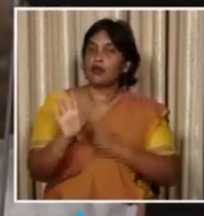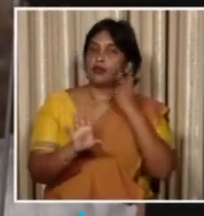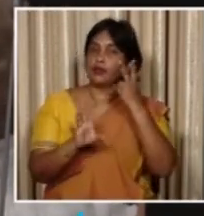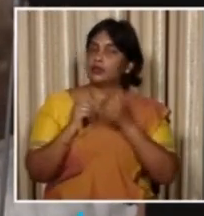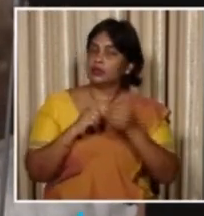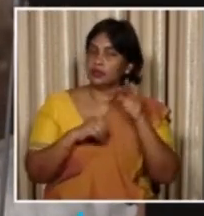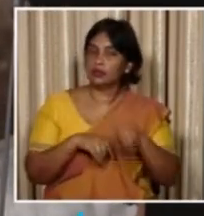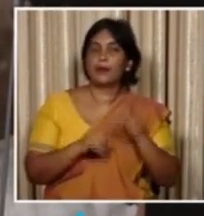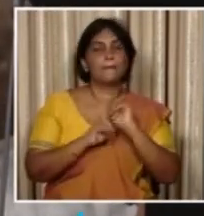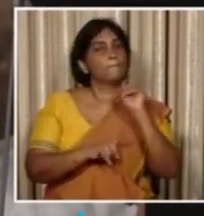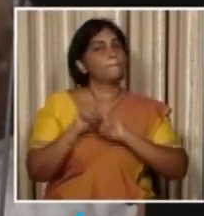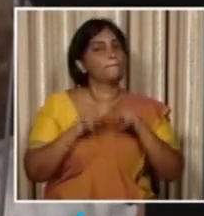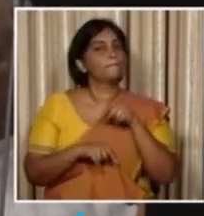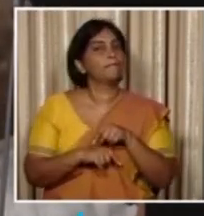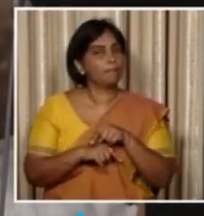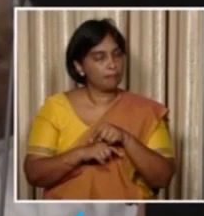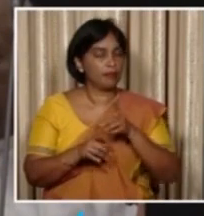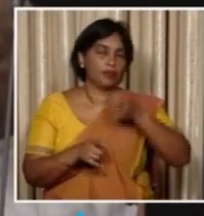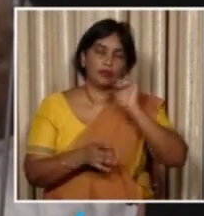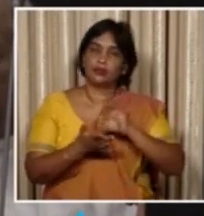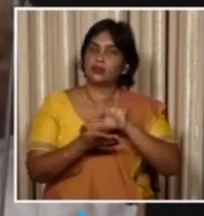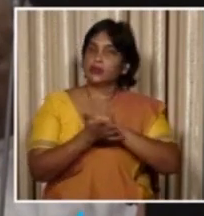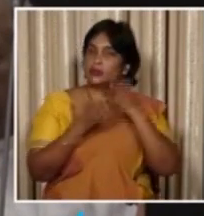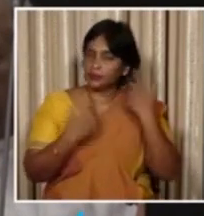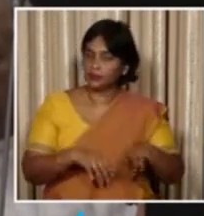කාලය තුළ මෙම පාර්ලිමේන්තුවේ සම්මත වී තිබෙනවා.